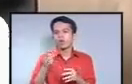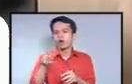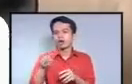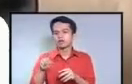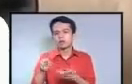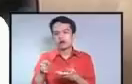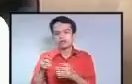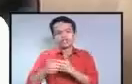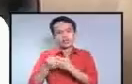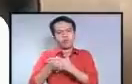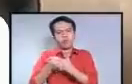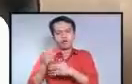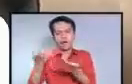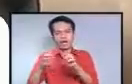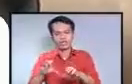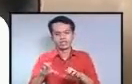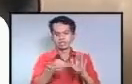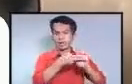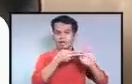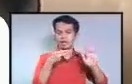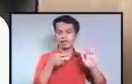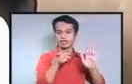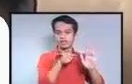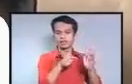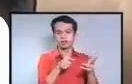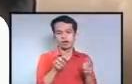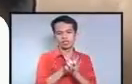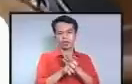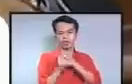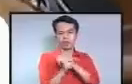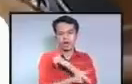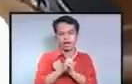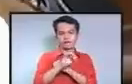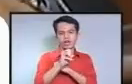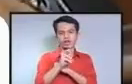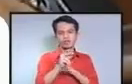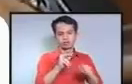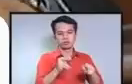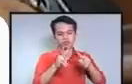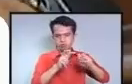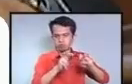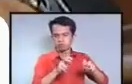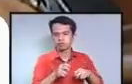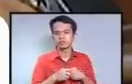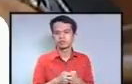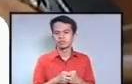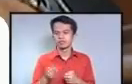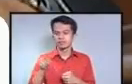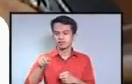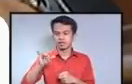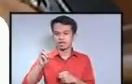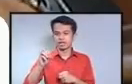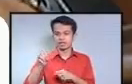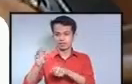cases. Ang na-highlight siyempre, pagka-violation ng police, inaambisigan nila. Pero hindi nakontento si Go sa sagot ni